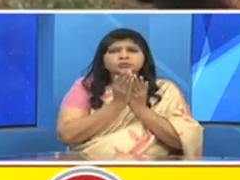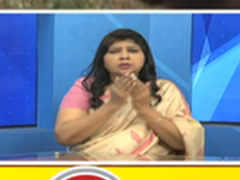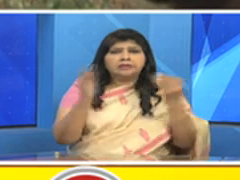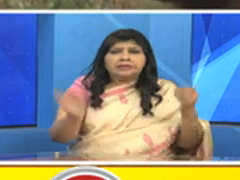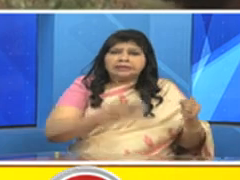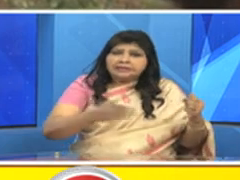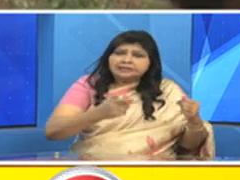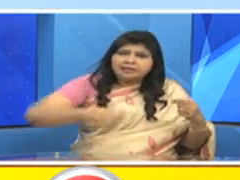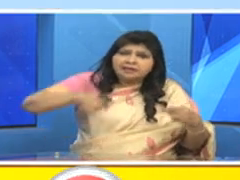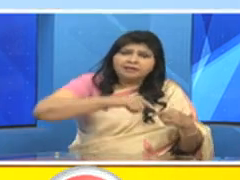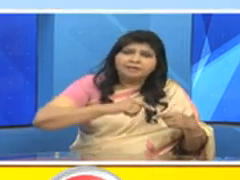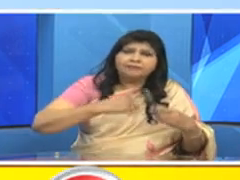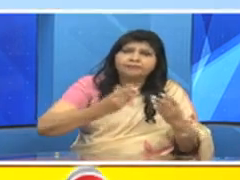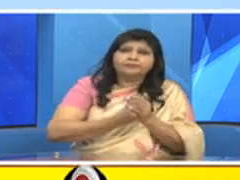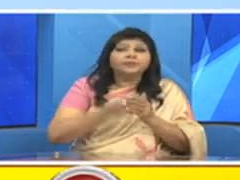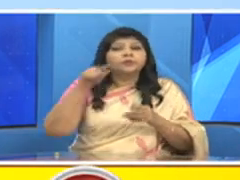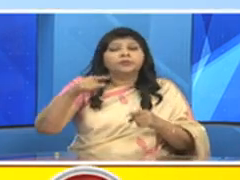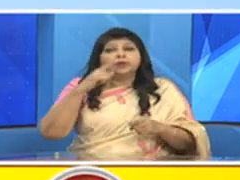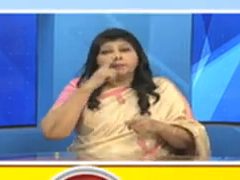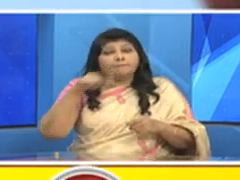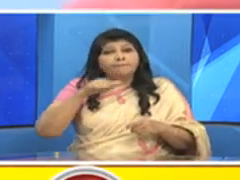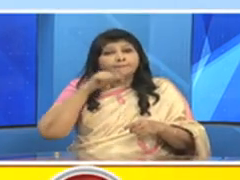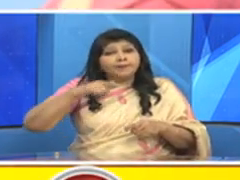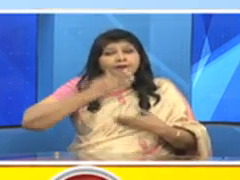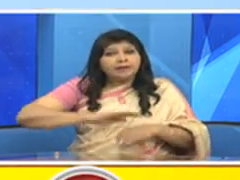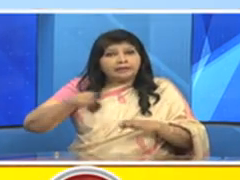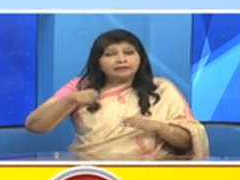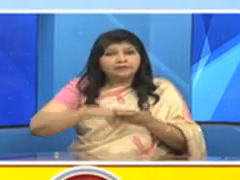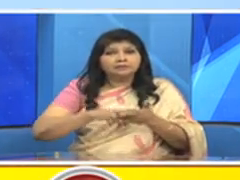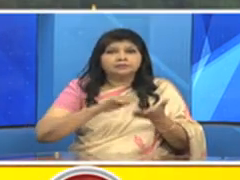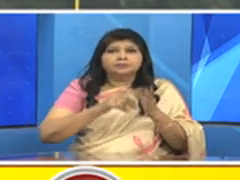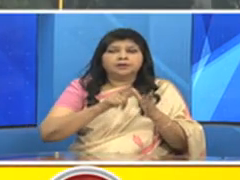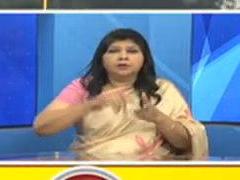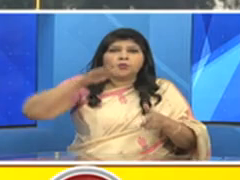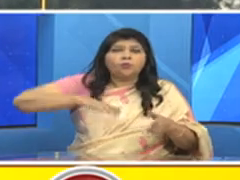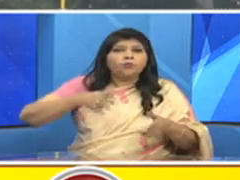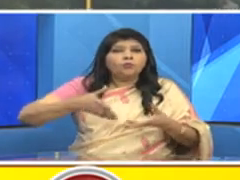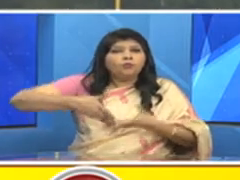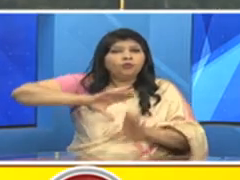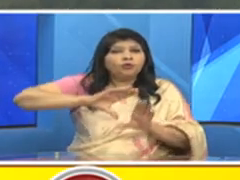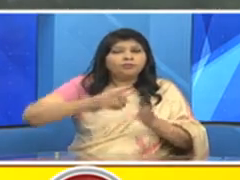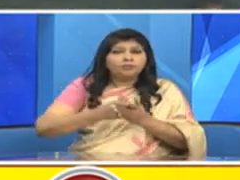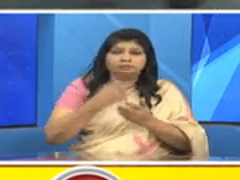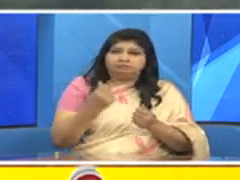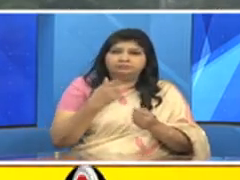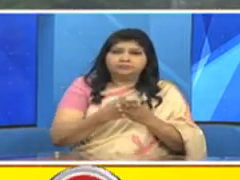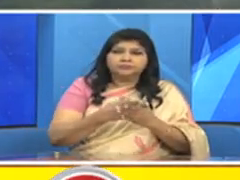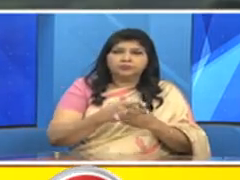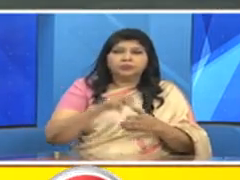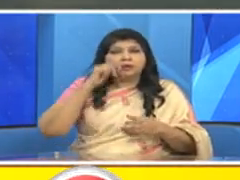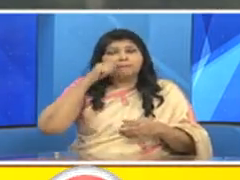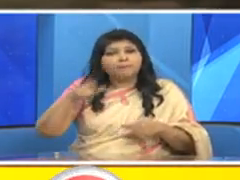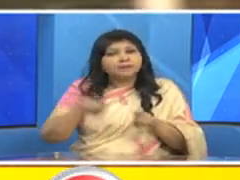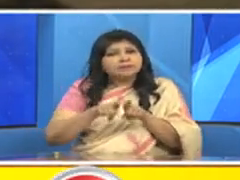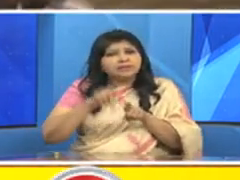सफाई कर्मचारी है, लेकिन उनकी बेटी मालविका ने जहां फुटबॉल में दम दिखाया, वहीं उनके एक बेटे सुजीत